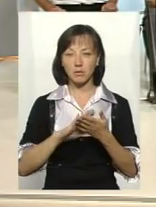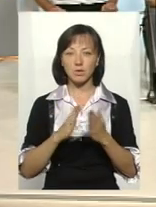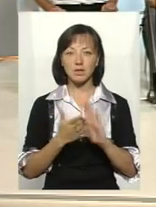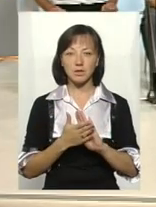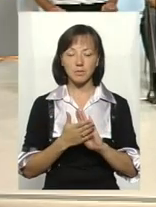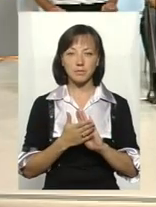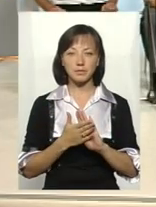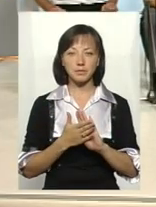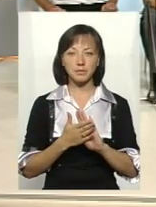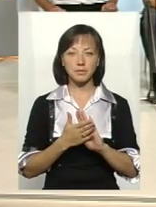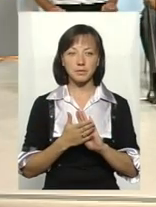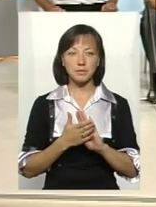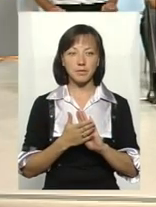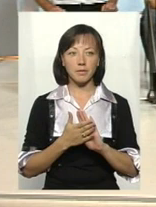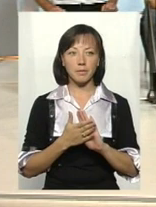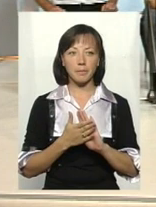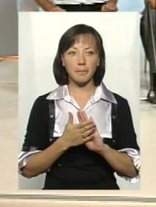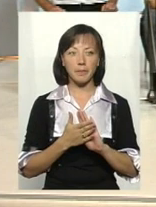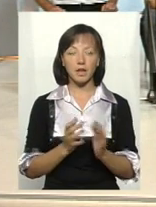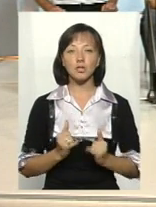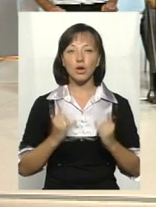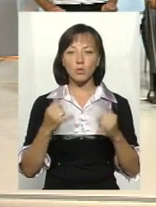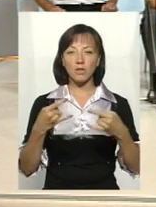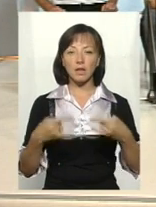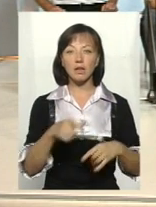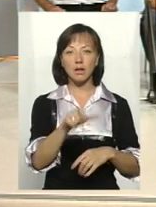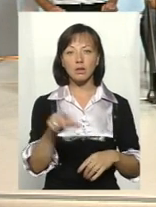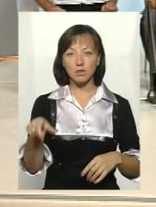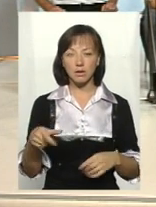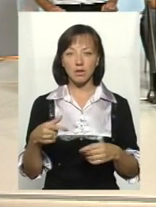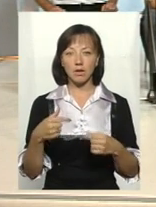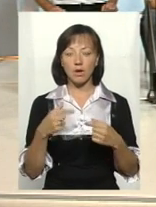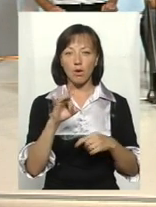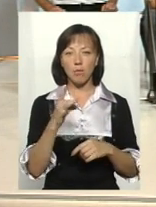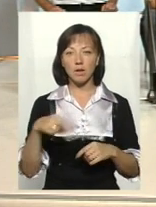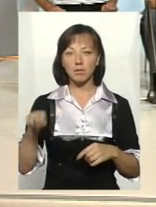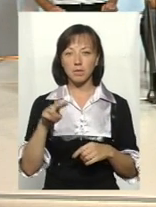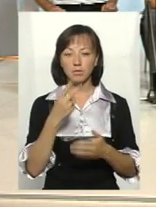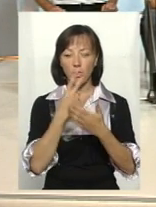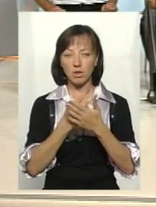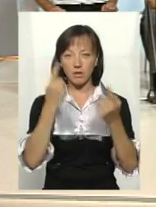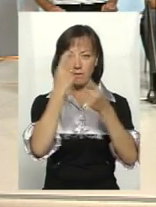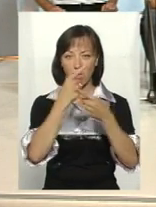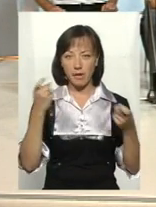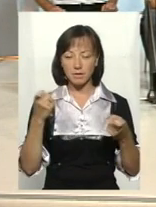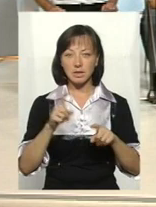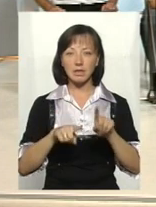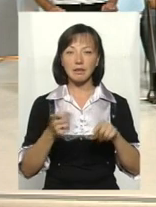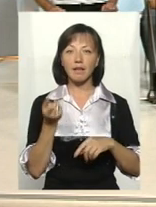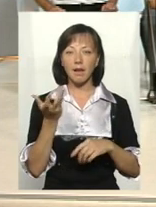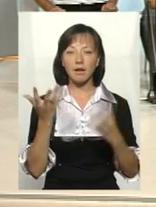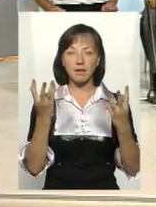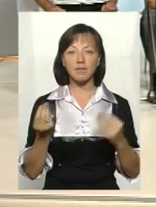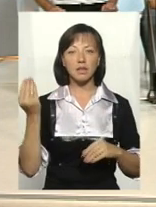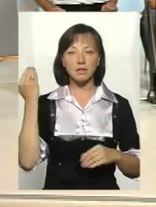Робимо, безумовно. Шановні телеглядачі, тільки що Роман Дмитрович навів інформацію про те, що декілька днів